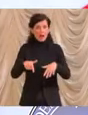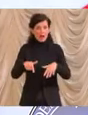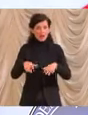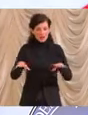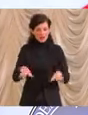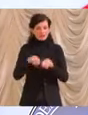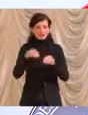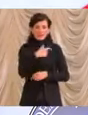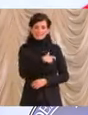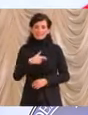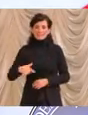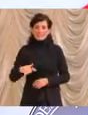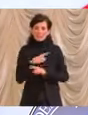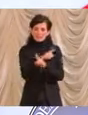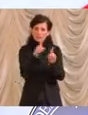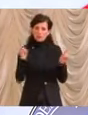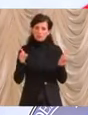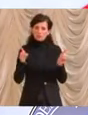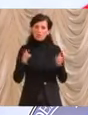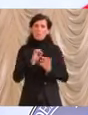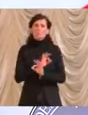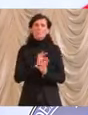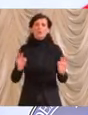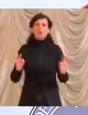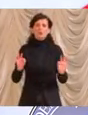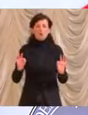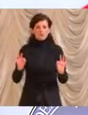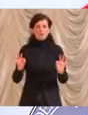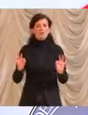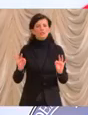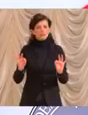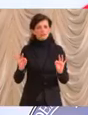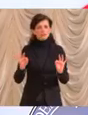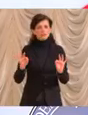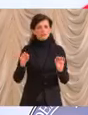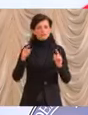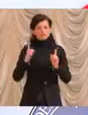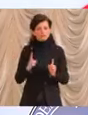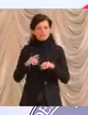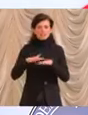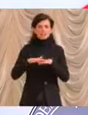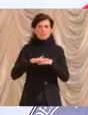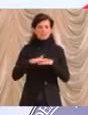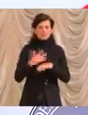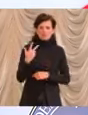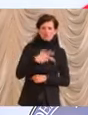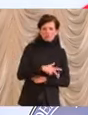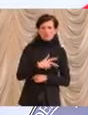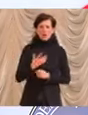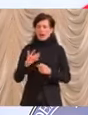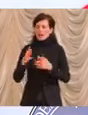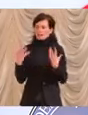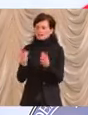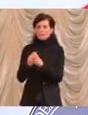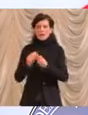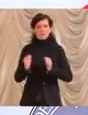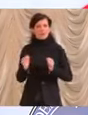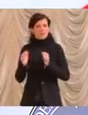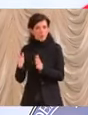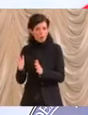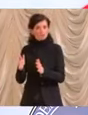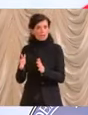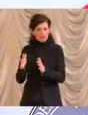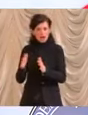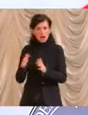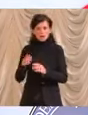i sindaci siano nella condizione, attraverso servizi sociali, associazioni di volontariato del terzo settore,